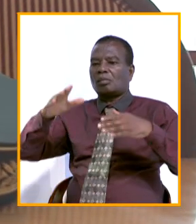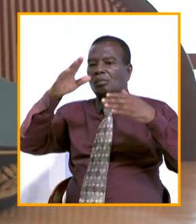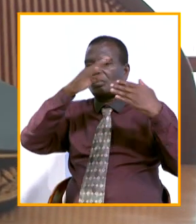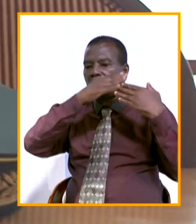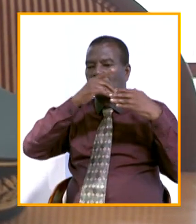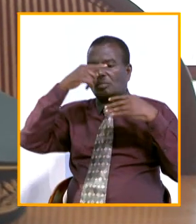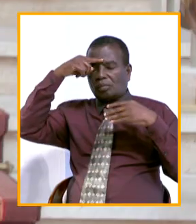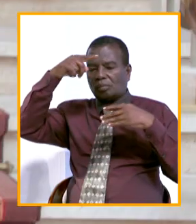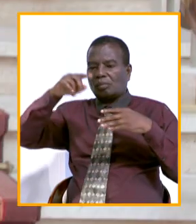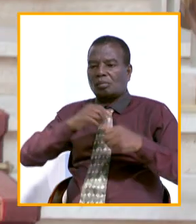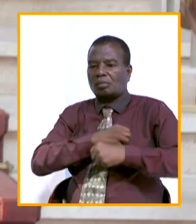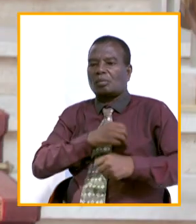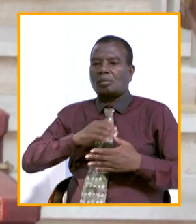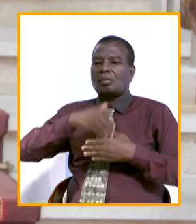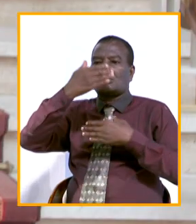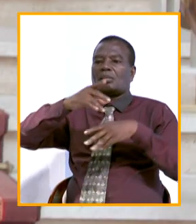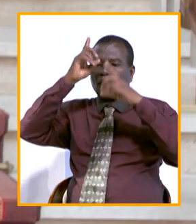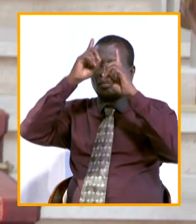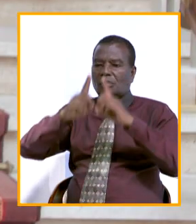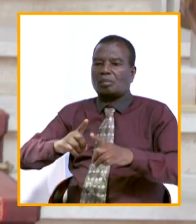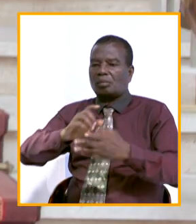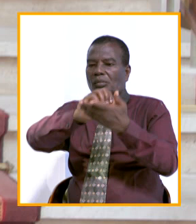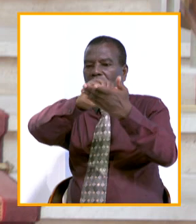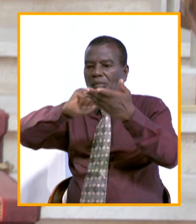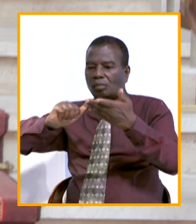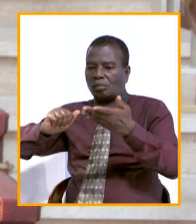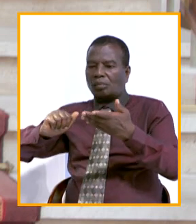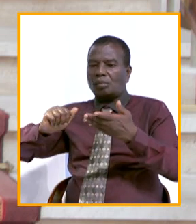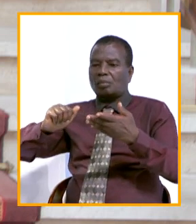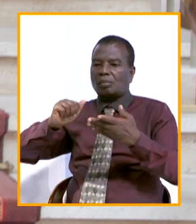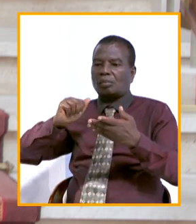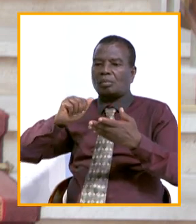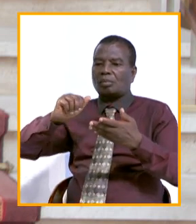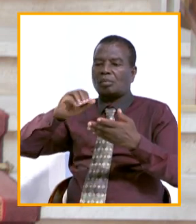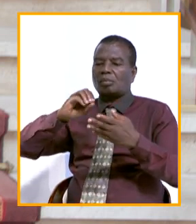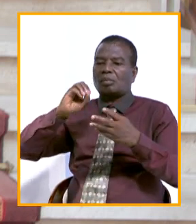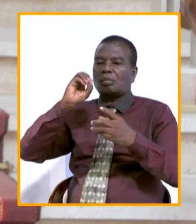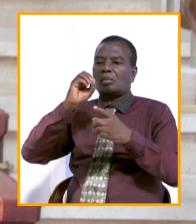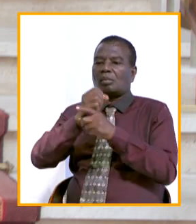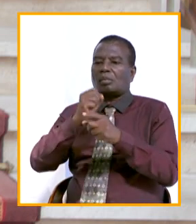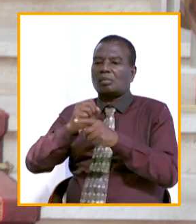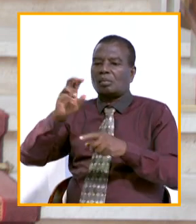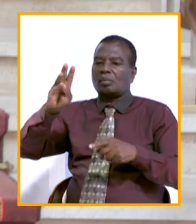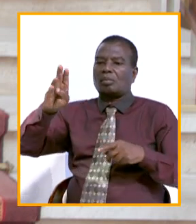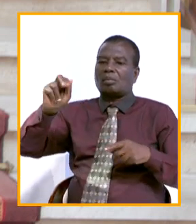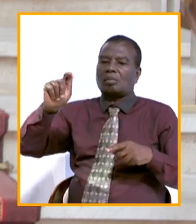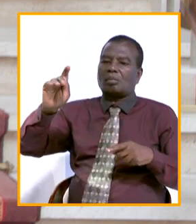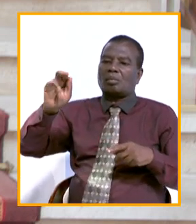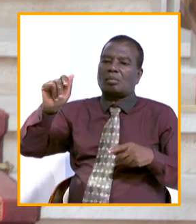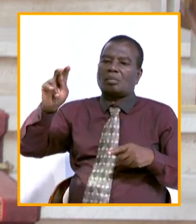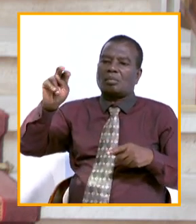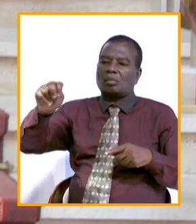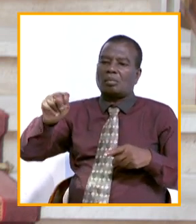armées, à la suite de la décision de retrait de l'opération Barkhane et de la Task Force